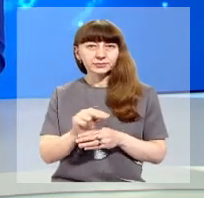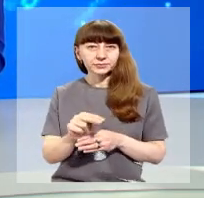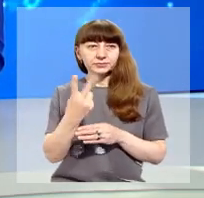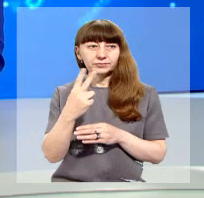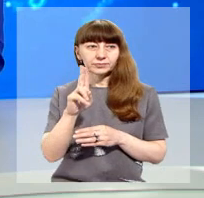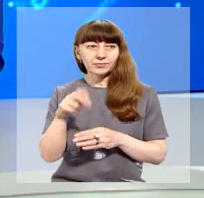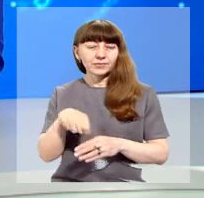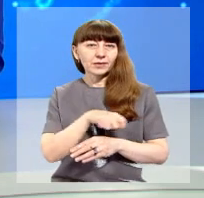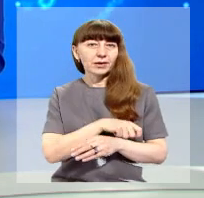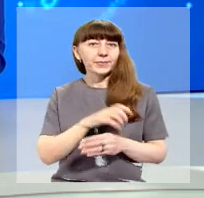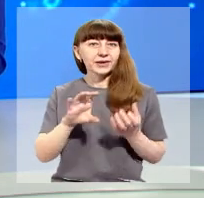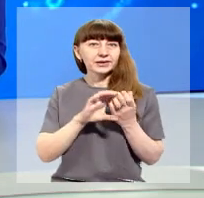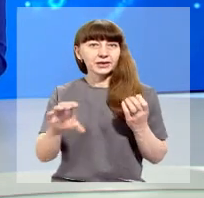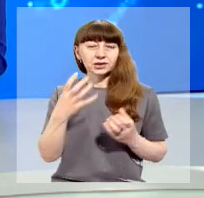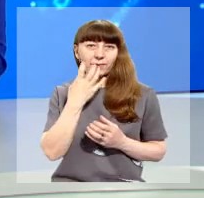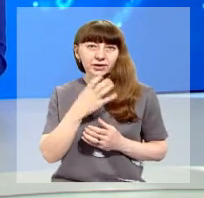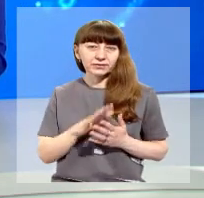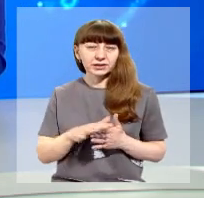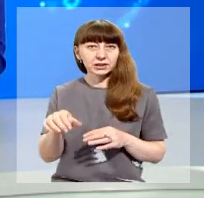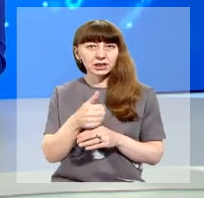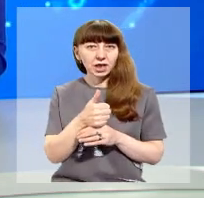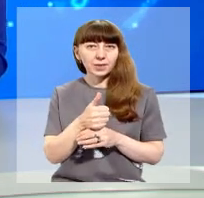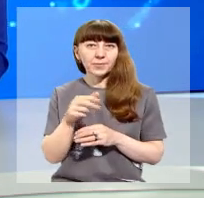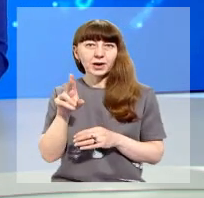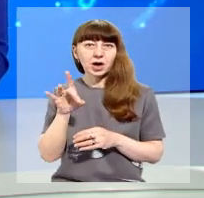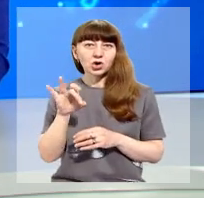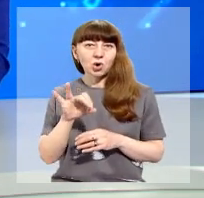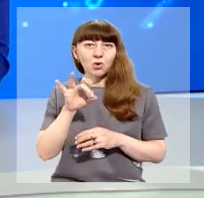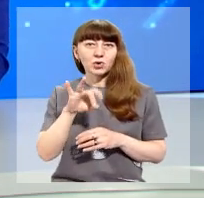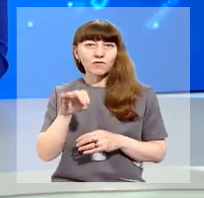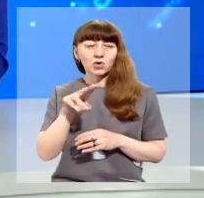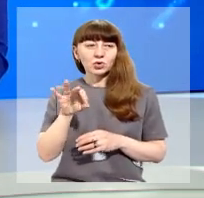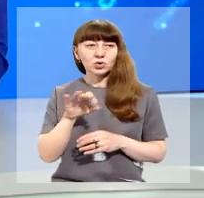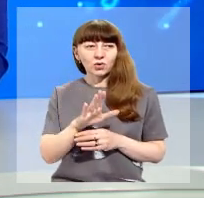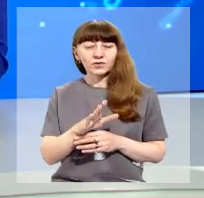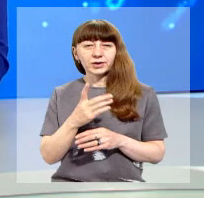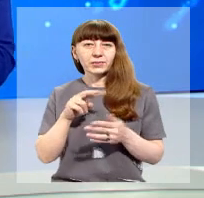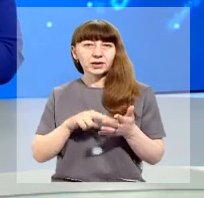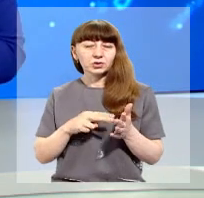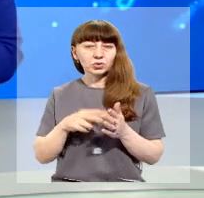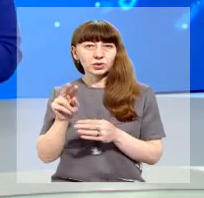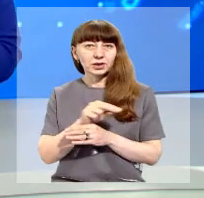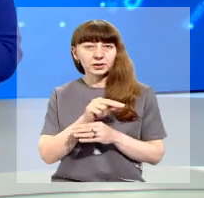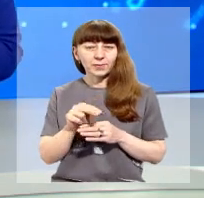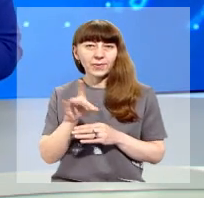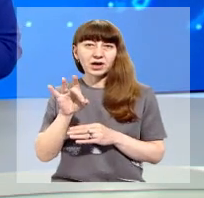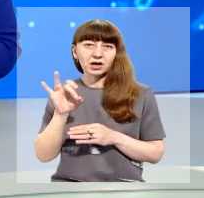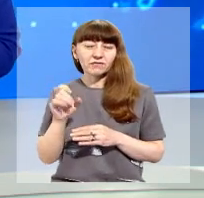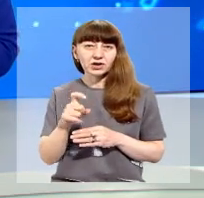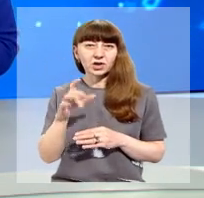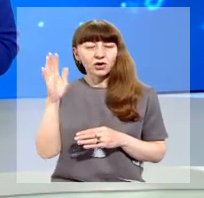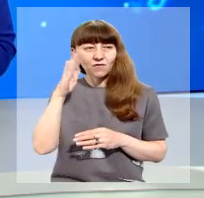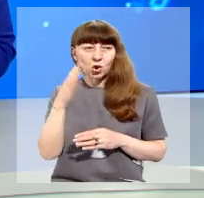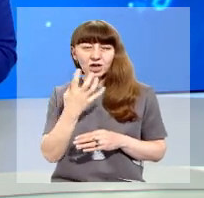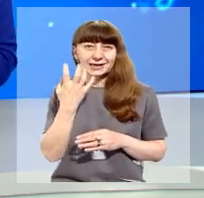2 километров тепловых сетей и 2 главных паропроводов. Также власти планируют привести в порядок работу паровых и